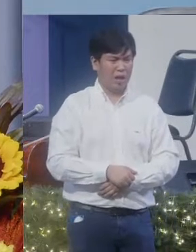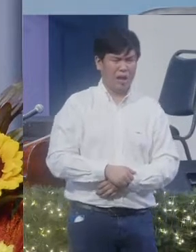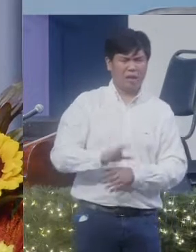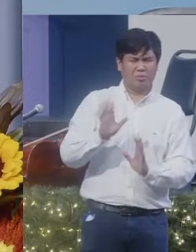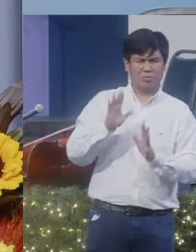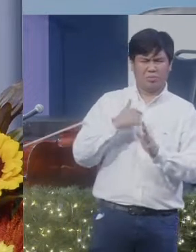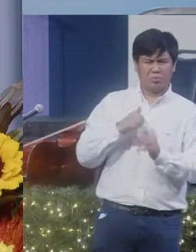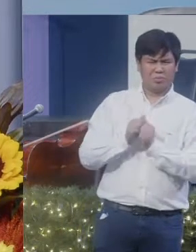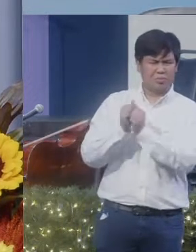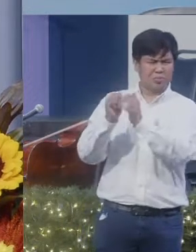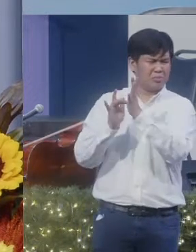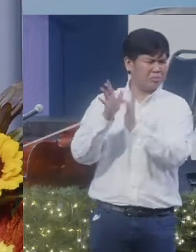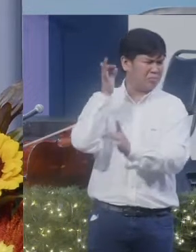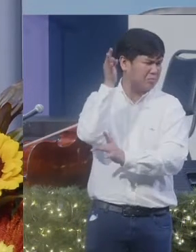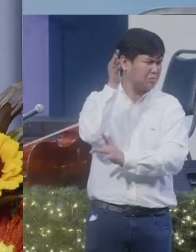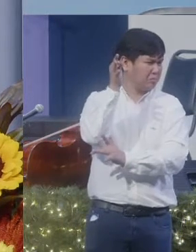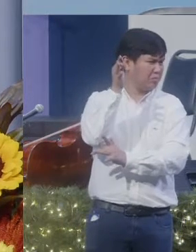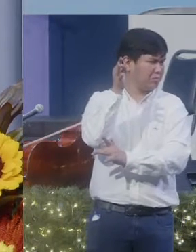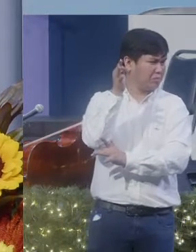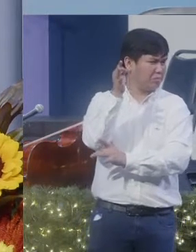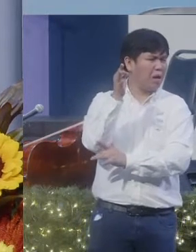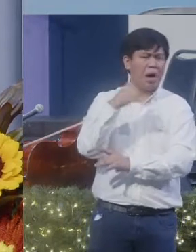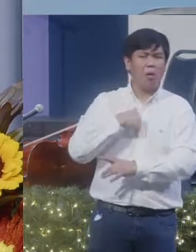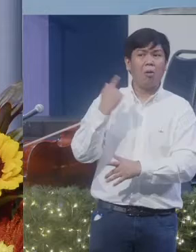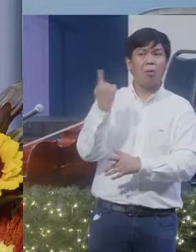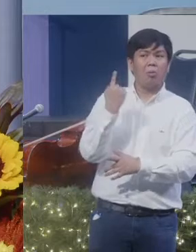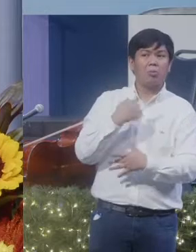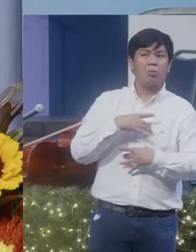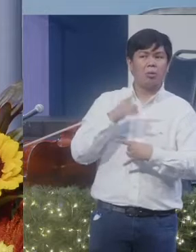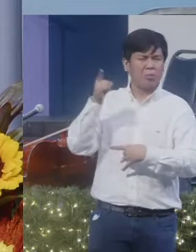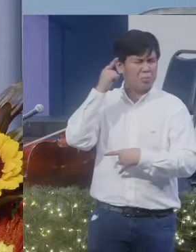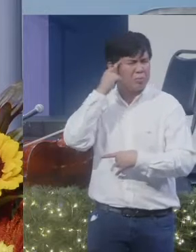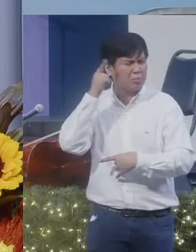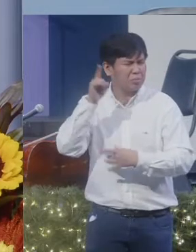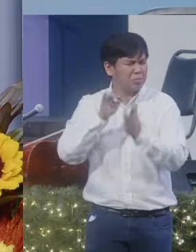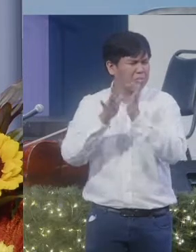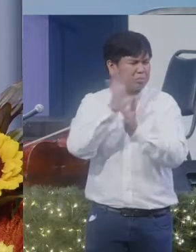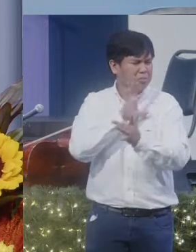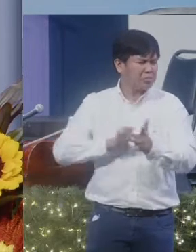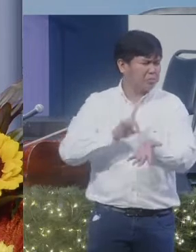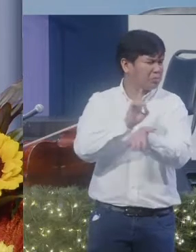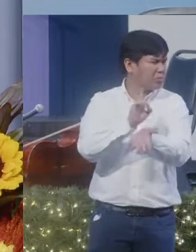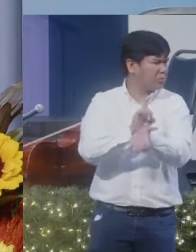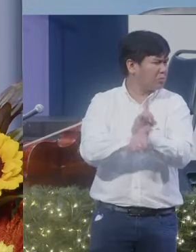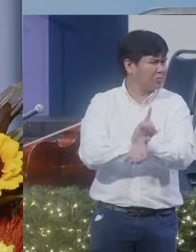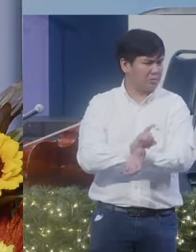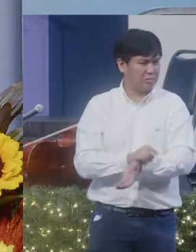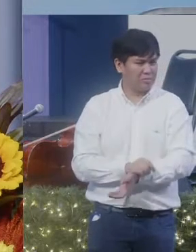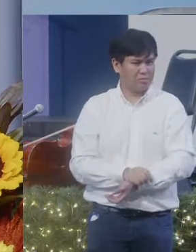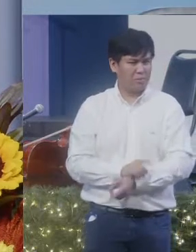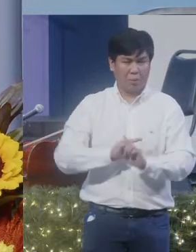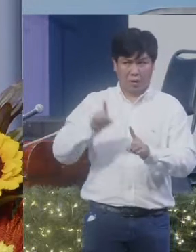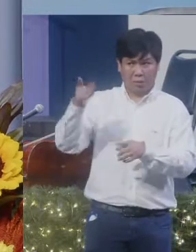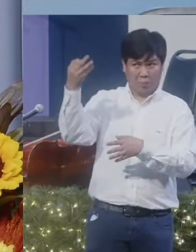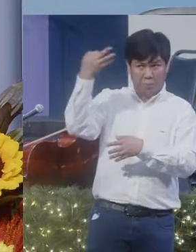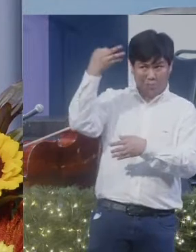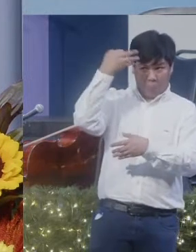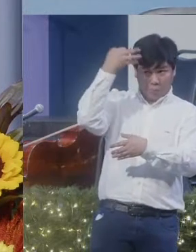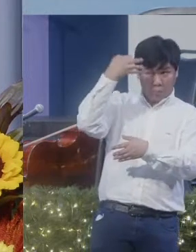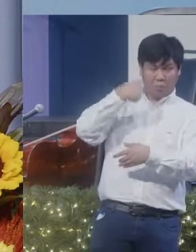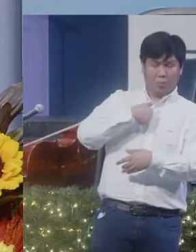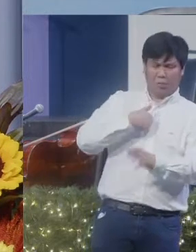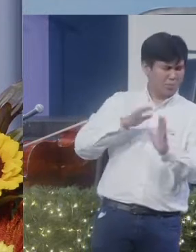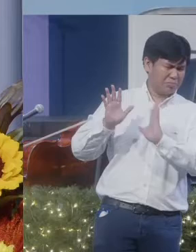kasi mahirap ang Kanyang hinihingi. Mahirap maintindihan yung Kanyang salita. Ngunit dito sa pagkakataong